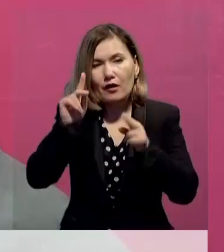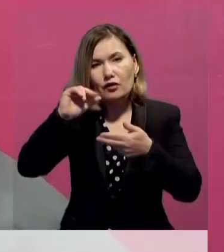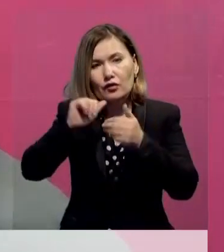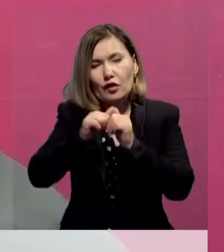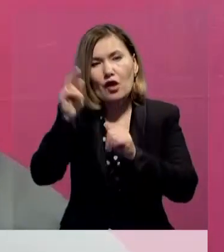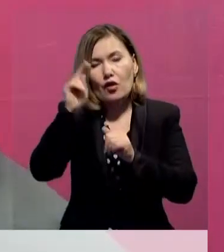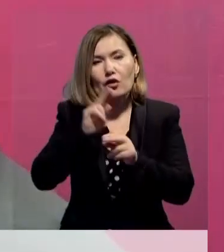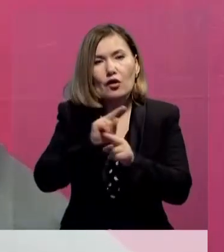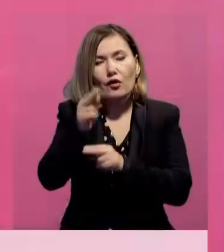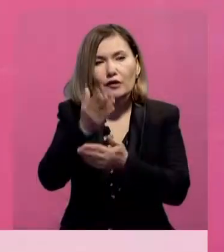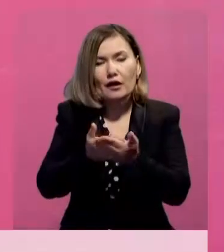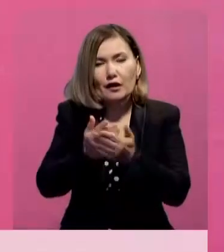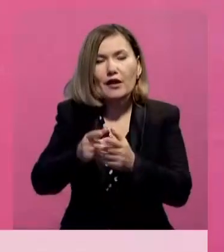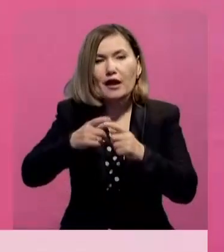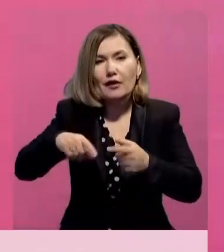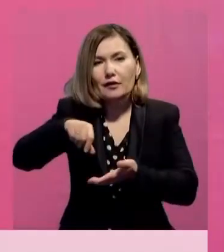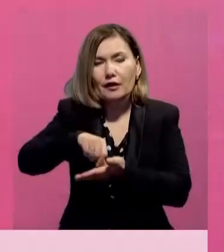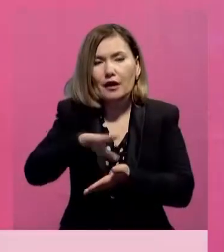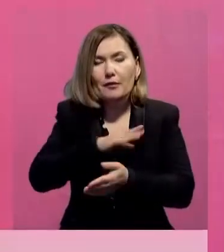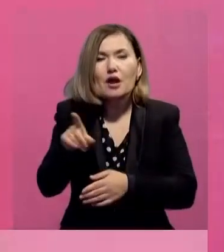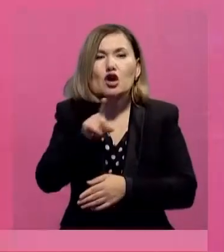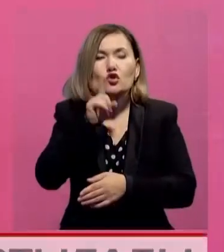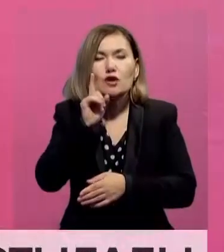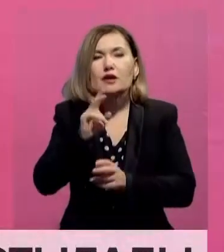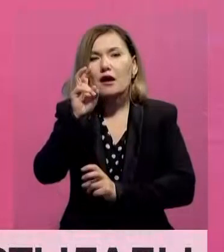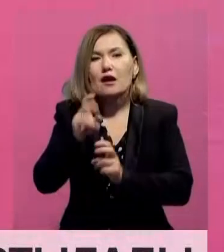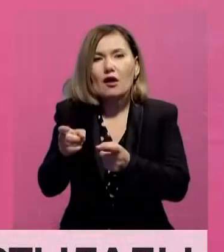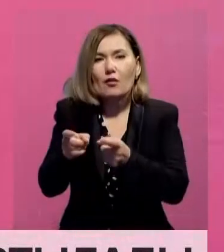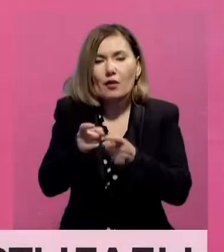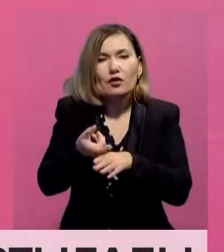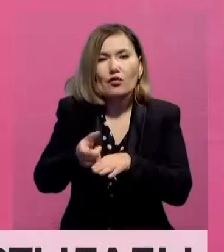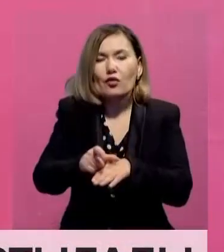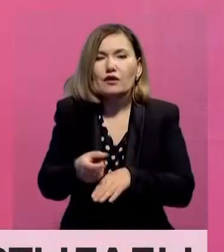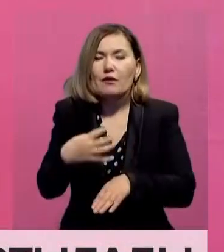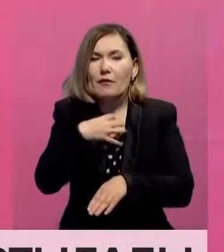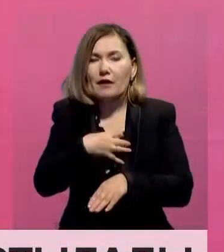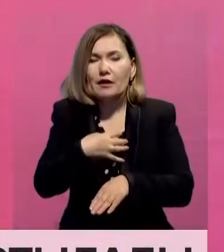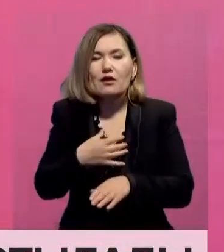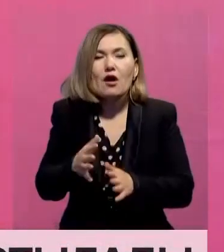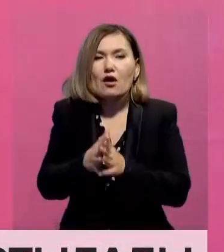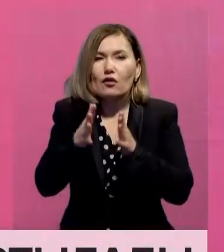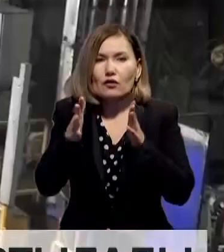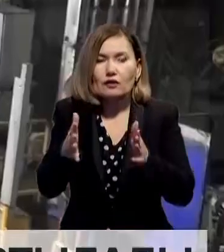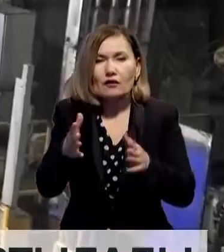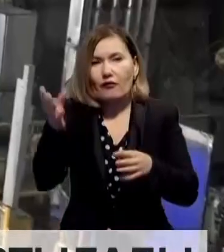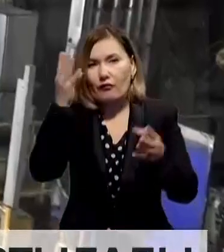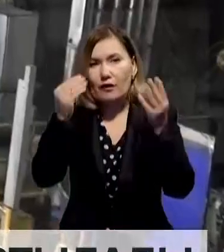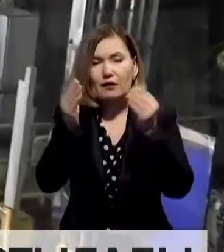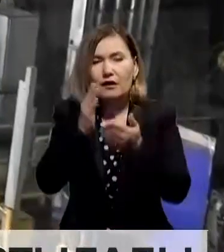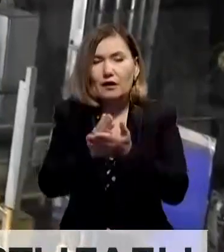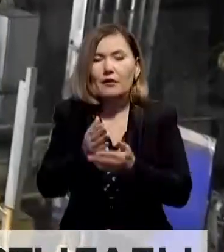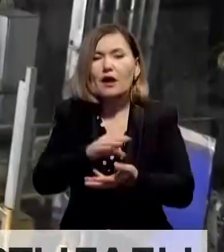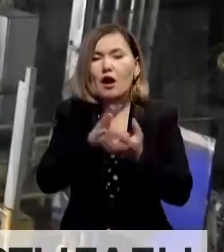таныстық. Одан кейін емтихан тапсырдық. Жастарды өндіріс саласына тарту өте пайдалы деп ойлаймын. Керемет әсерге бөлендім.